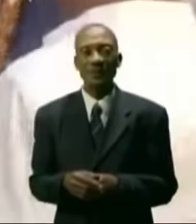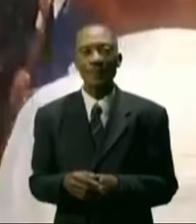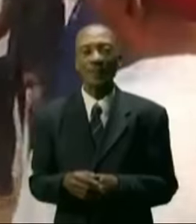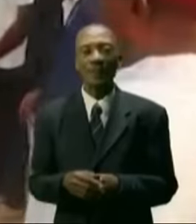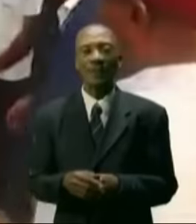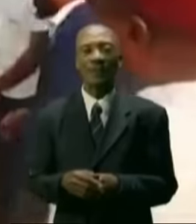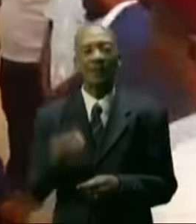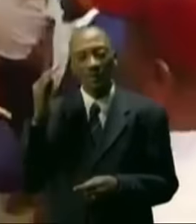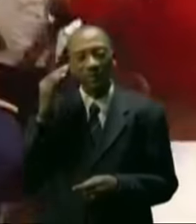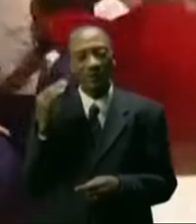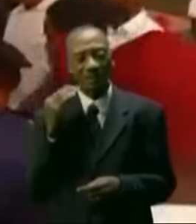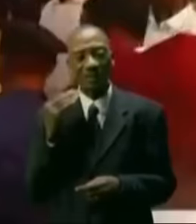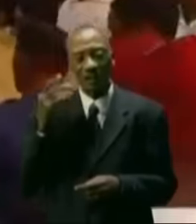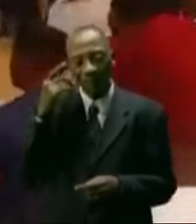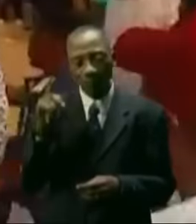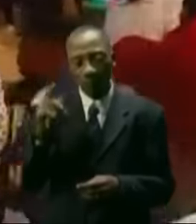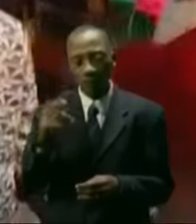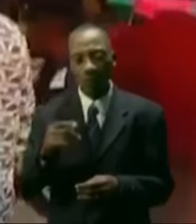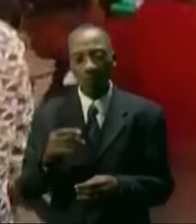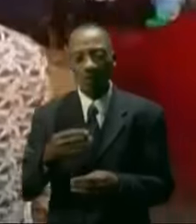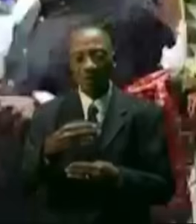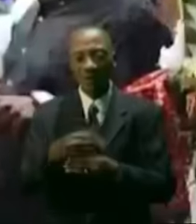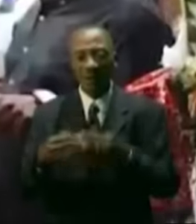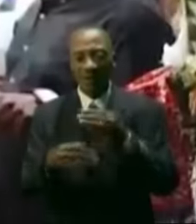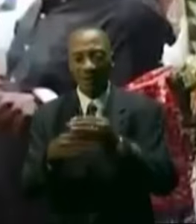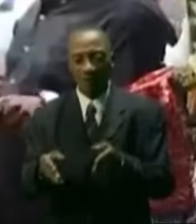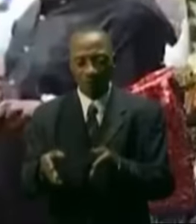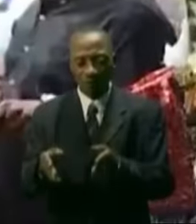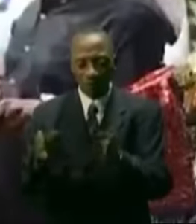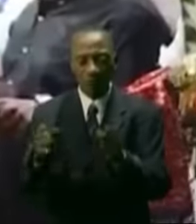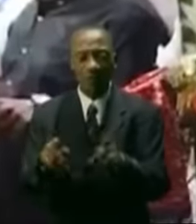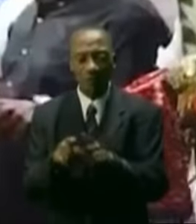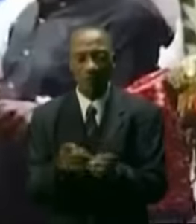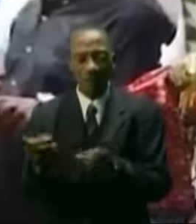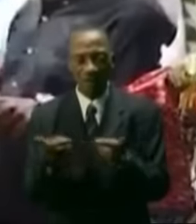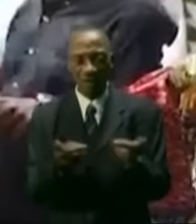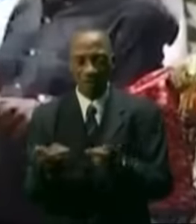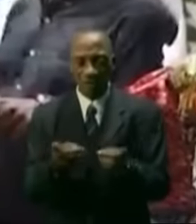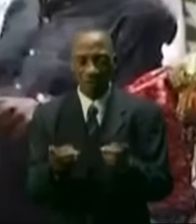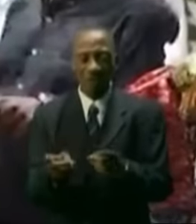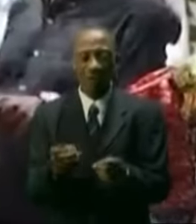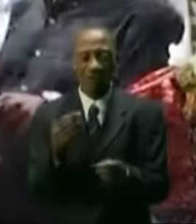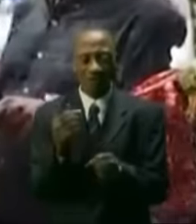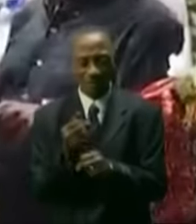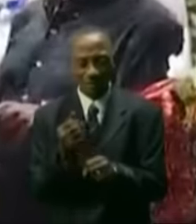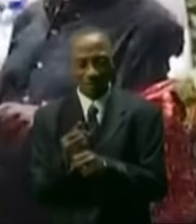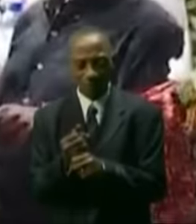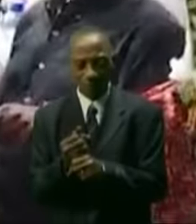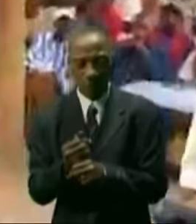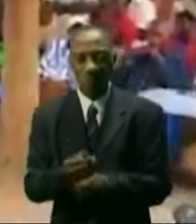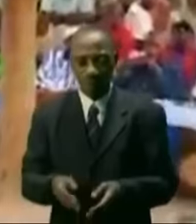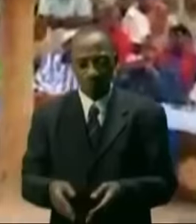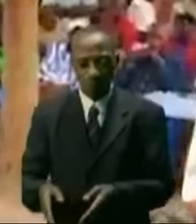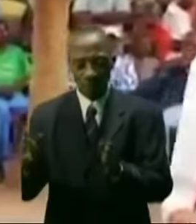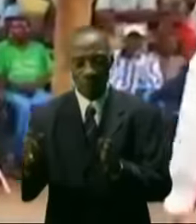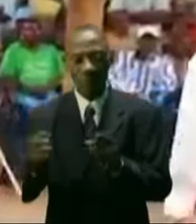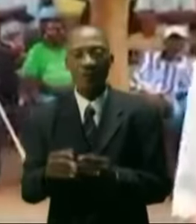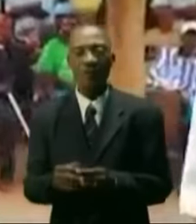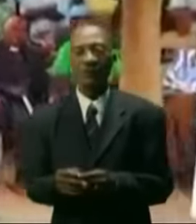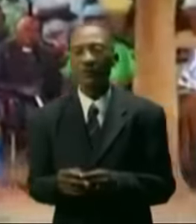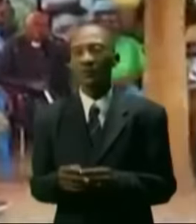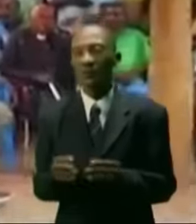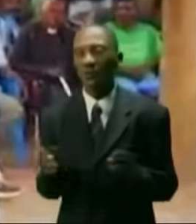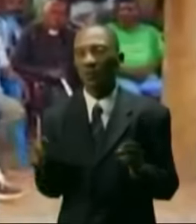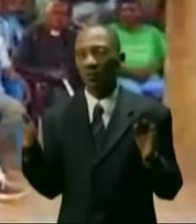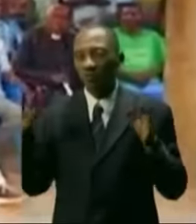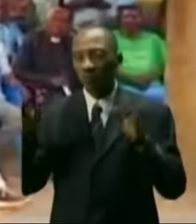projet, Jean-Loup Denguelopora, alors directeur général de la DGREC, qui a coupé symboliquement le ruban en titre inaugural. Pendant la cérémonie